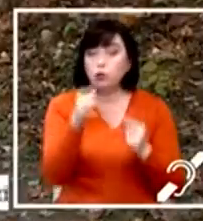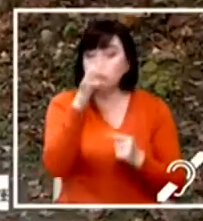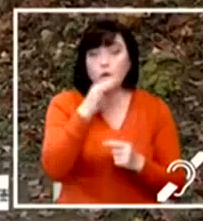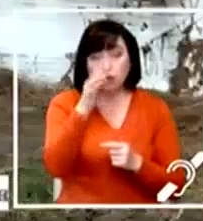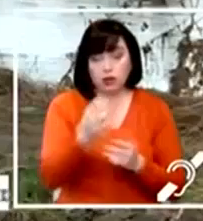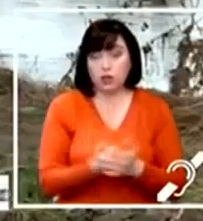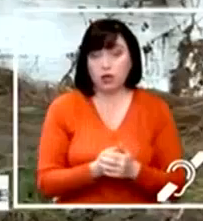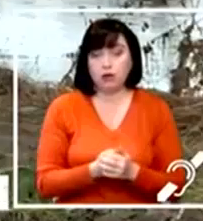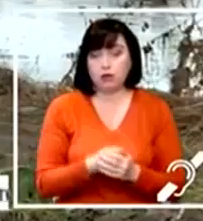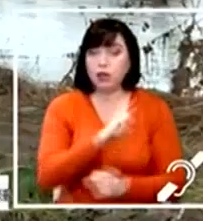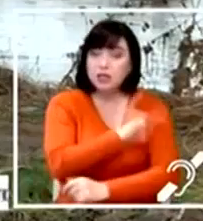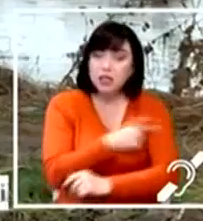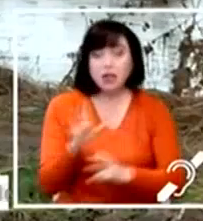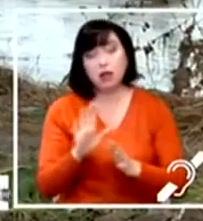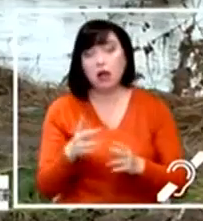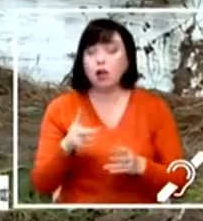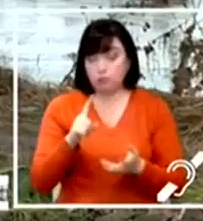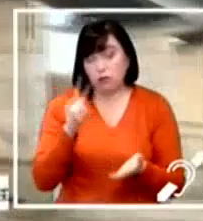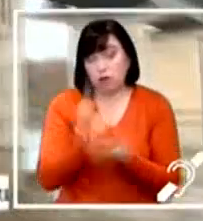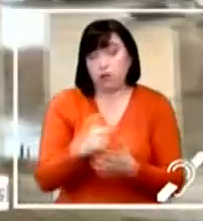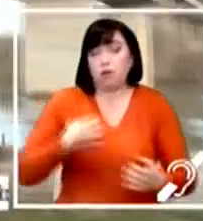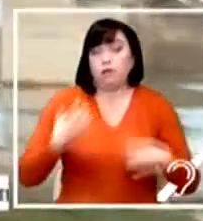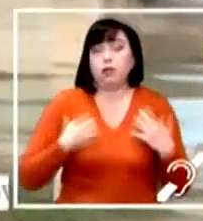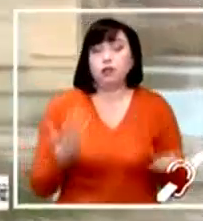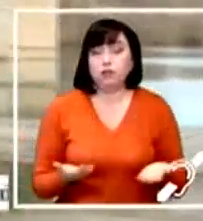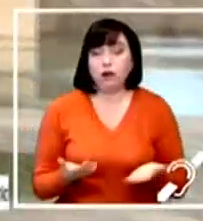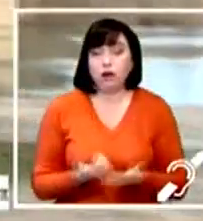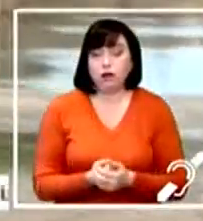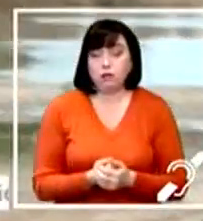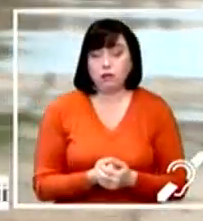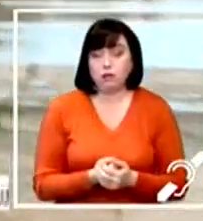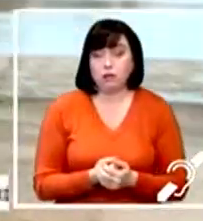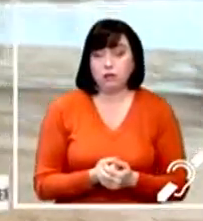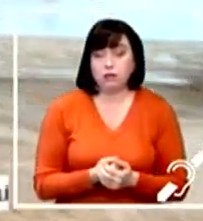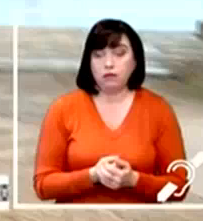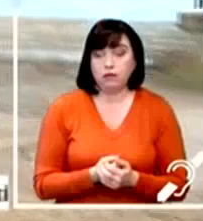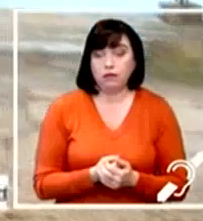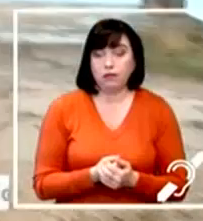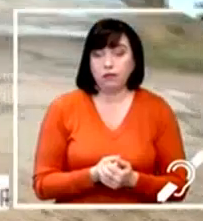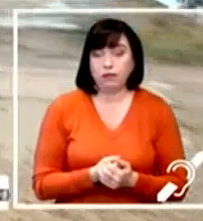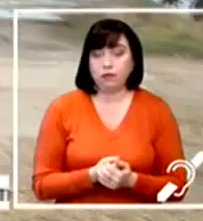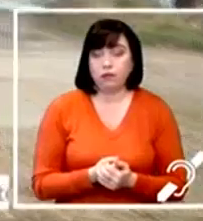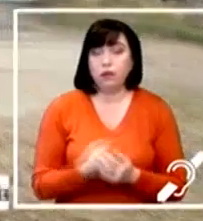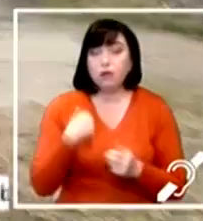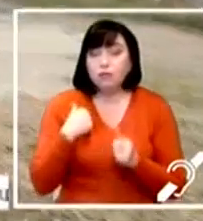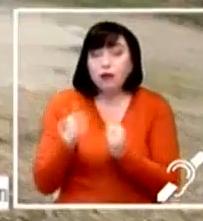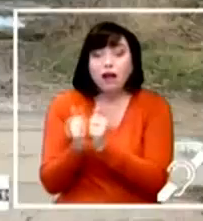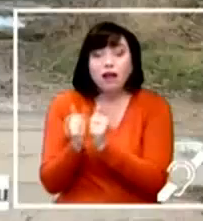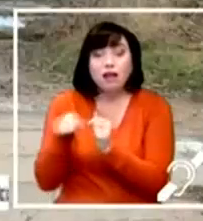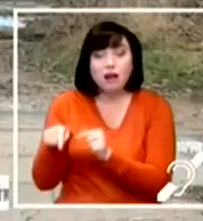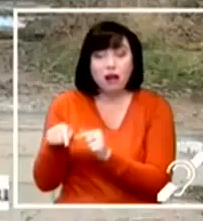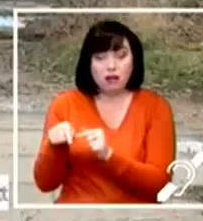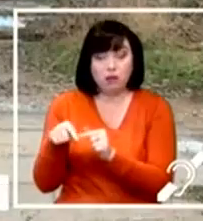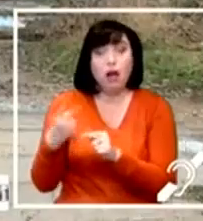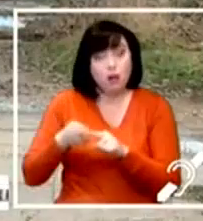cât de tare. Desigur, da, cum să ne facem griji, desigur. De așa vine să ne uităm cât, cât e nivelul, cât e de mare. Mai de aproape aici, încă